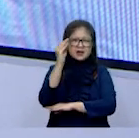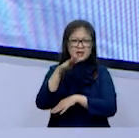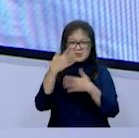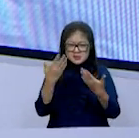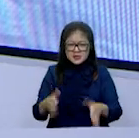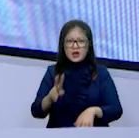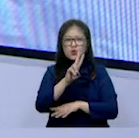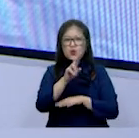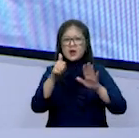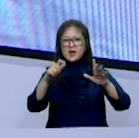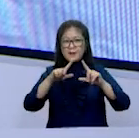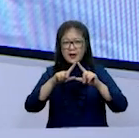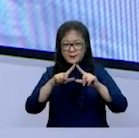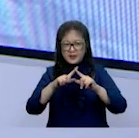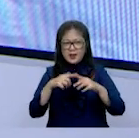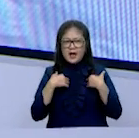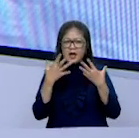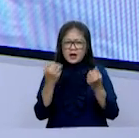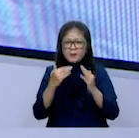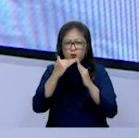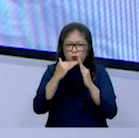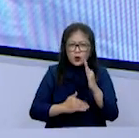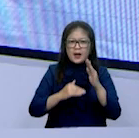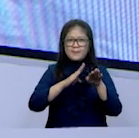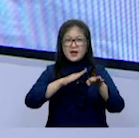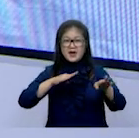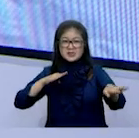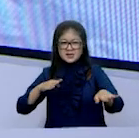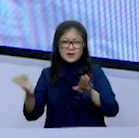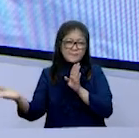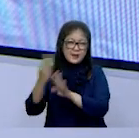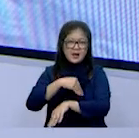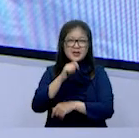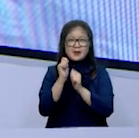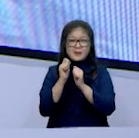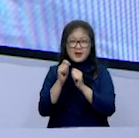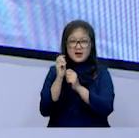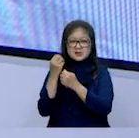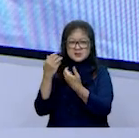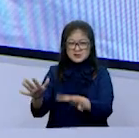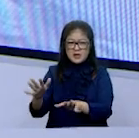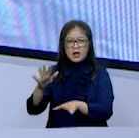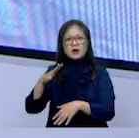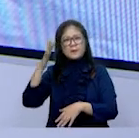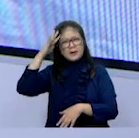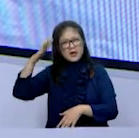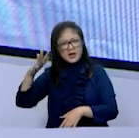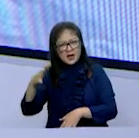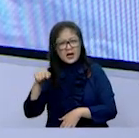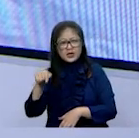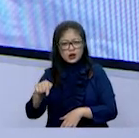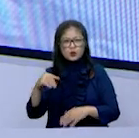26 April nah ini diharapkan bisa mengurai kemacetan saat Puncak arus balik lebaran kemudian hubung prediksi Puncak Arus Balik